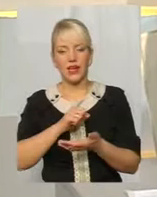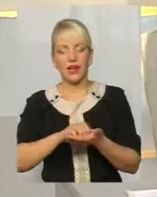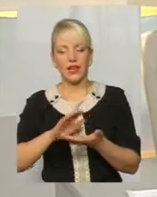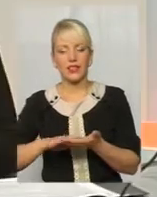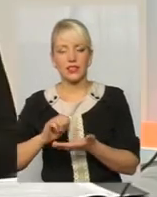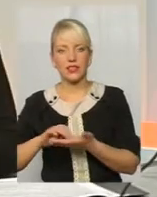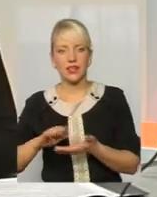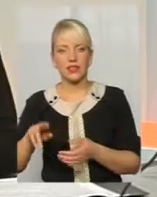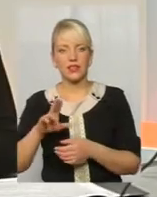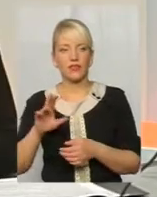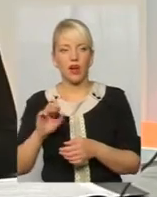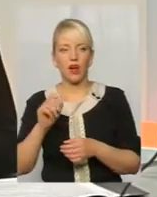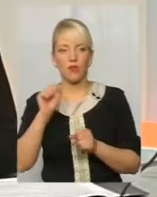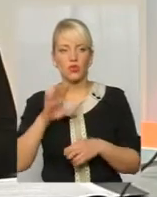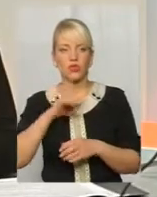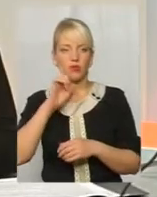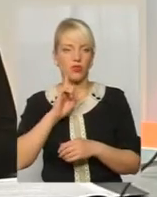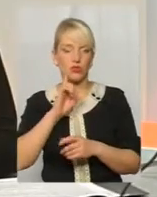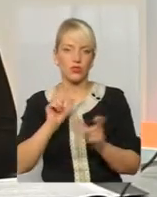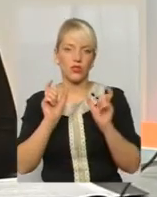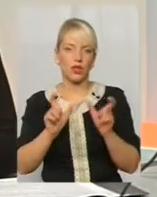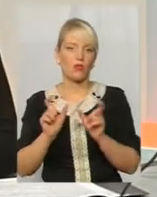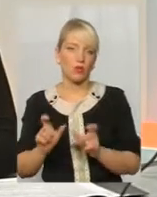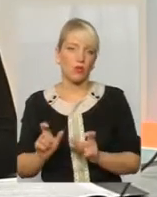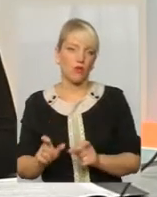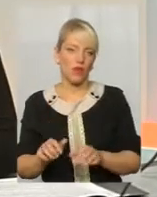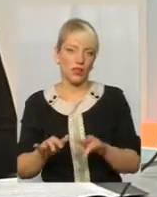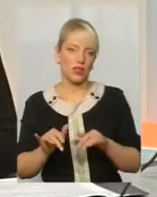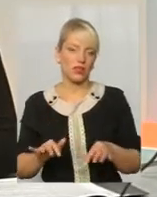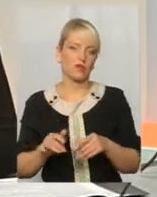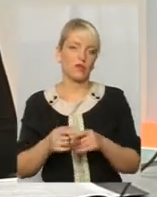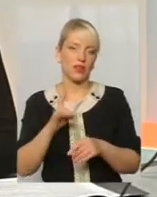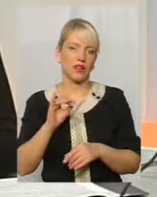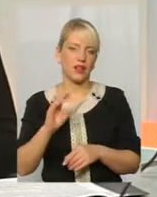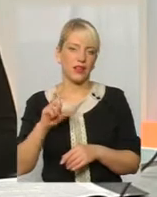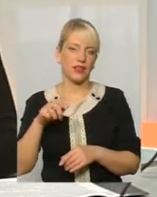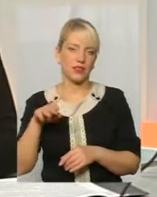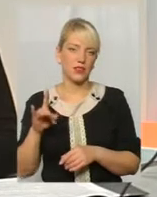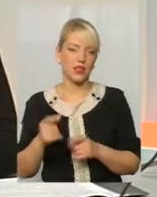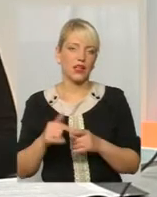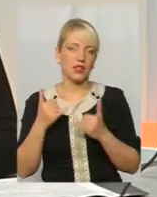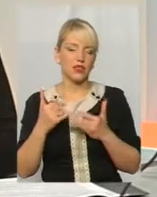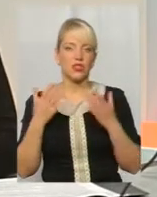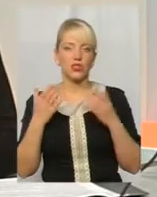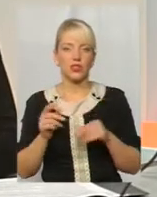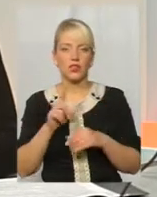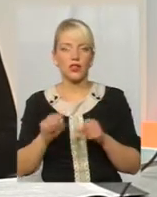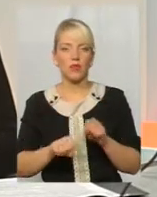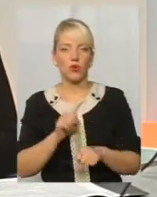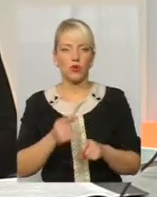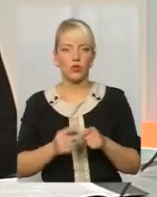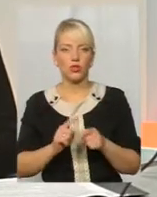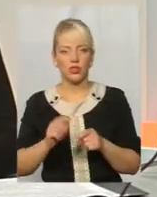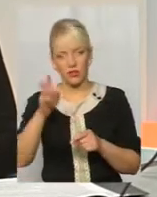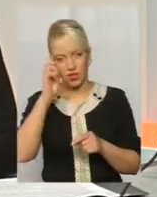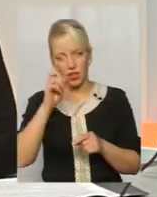може тимчасово заблокувати доступ до державних реєстрів. Більше того, на сьогоднішній день за порушення в сфері державної